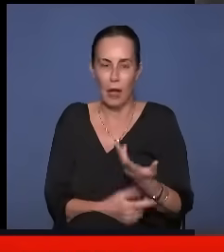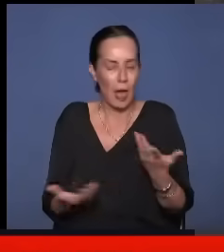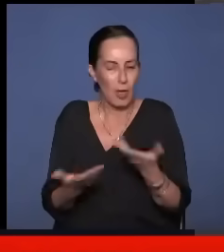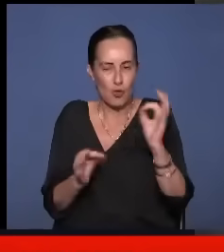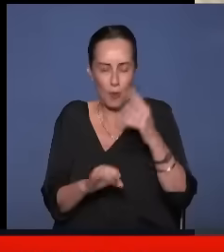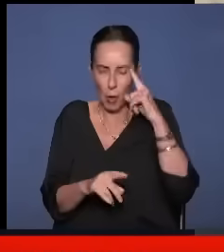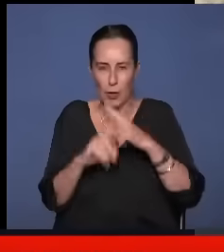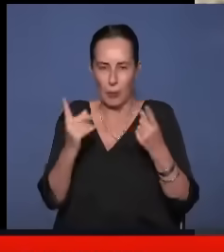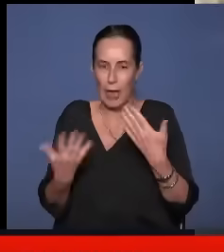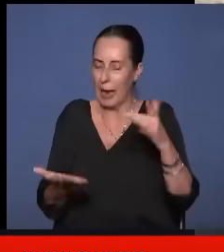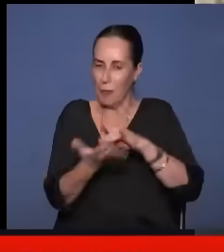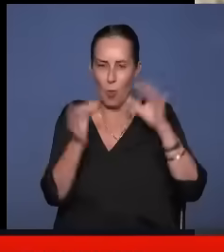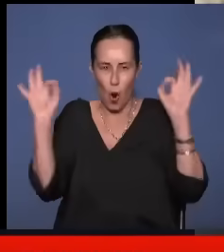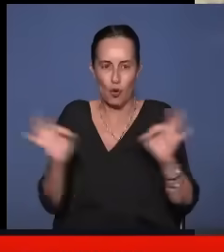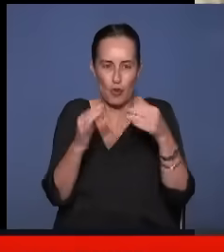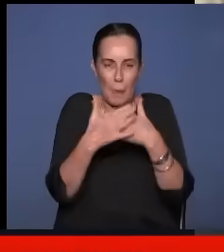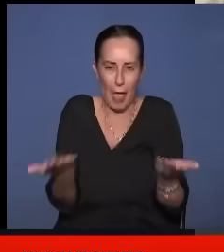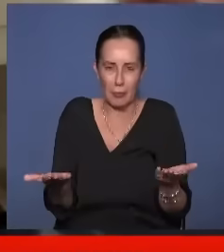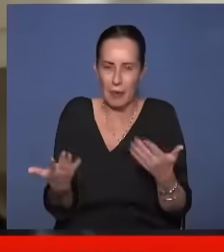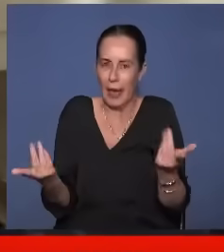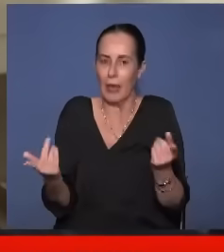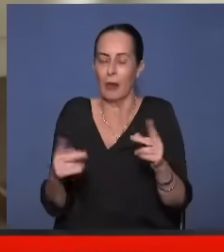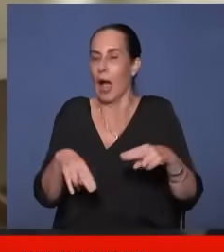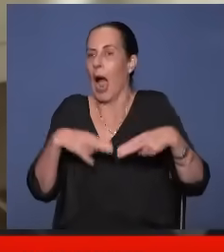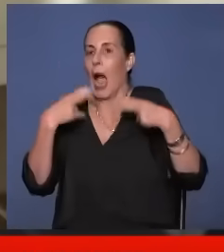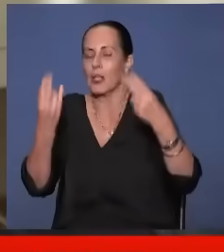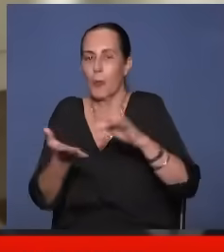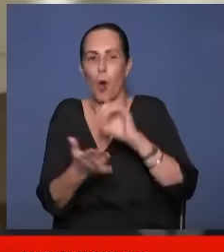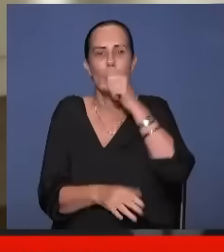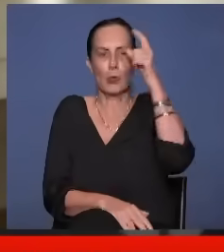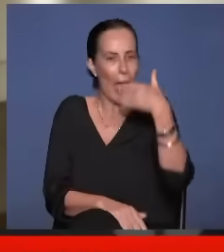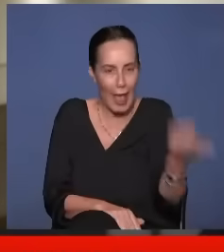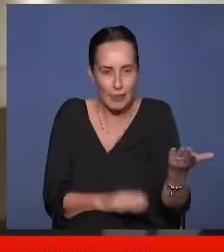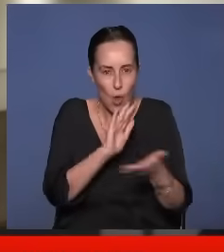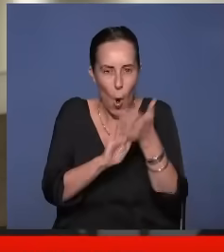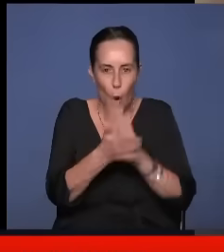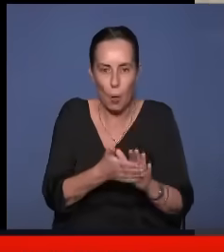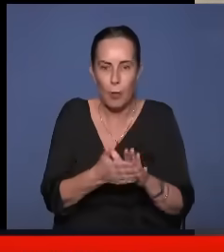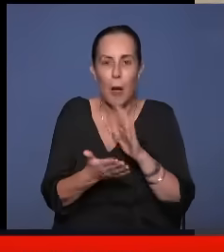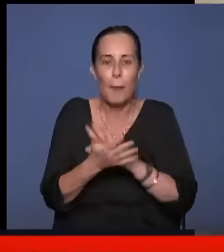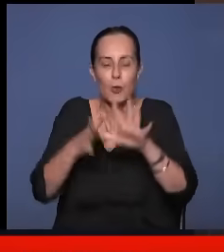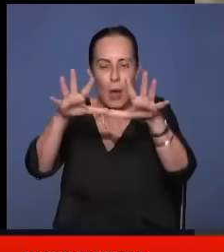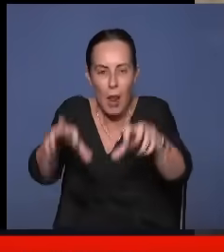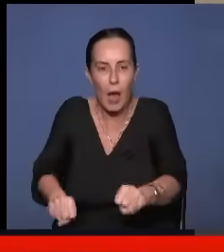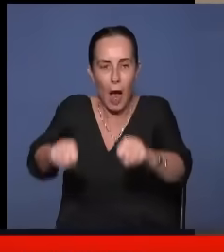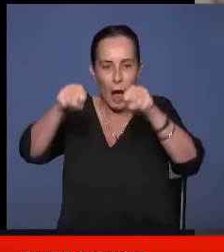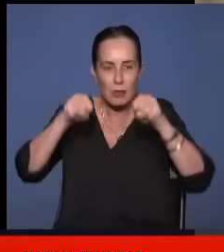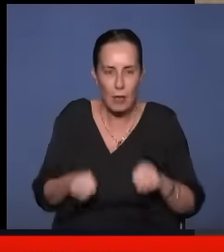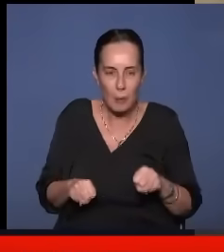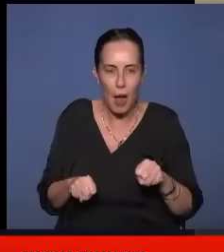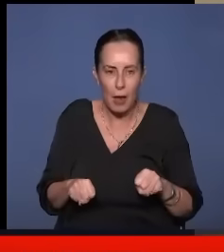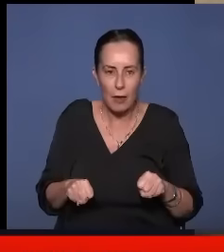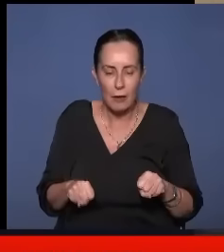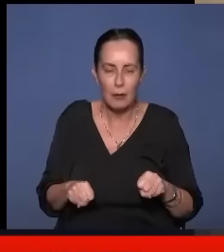אחר, אין שם מקומות קדושים, אין שם חזרנו אל בורות המים, כלום. פשוט לגזול את